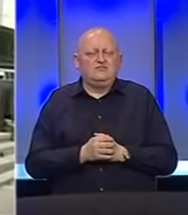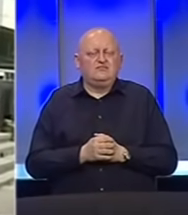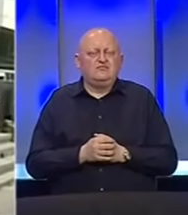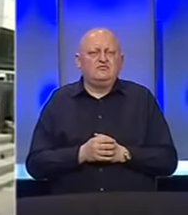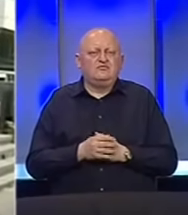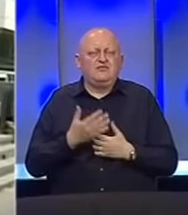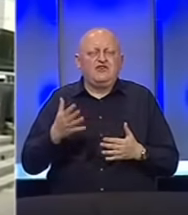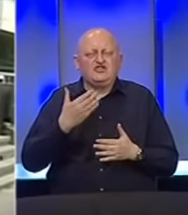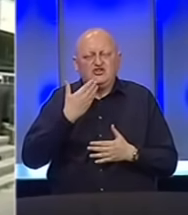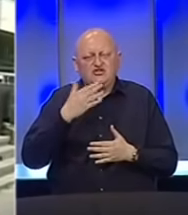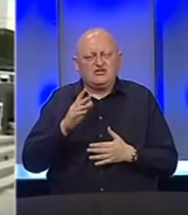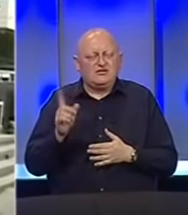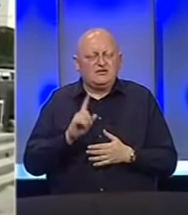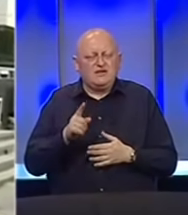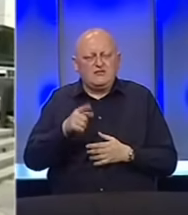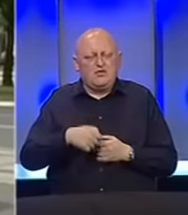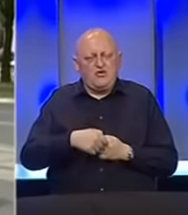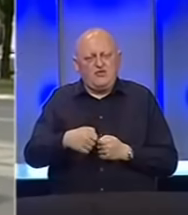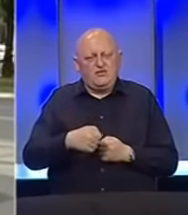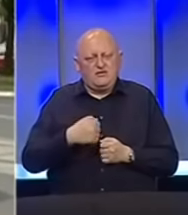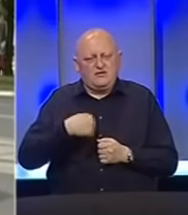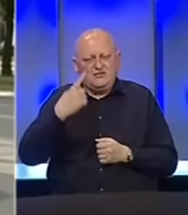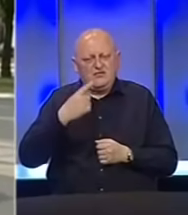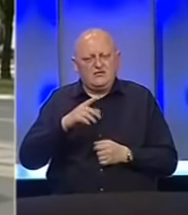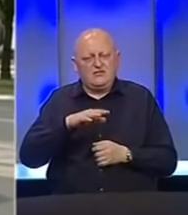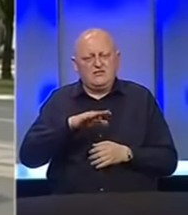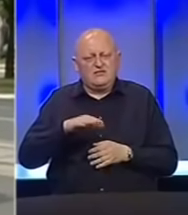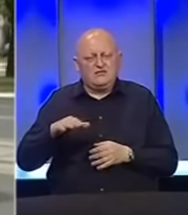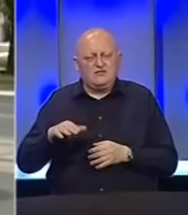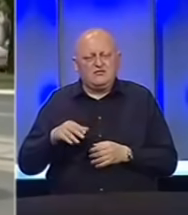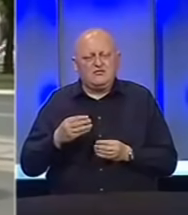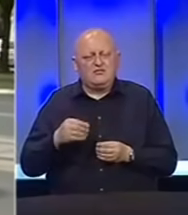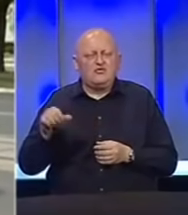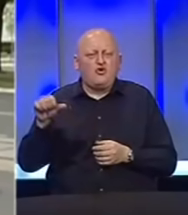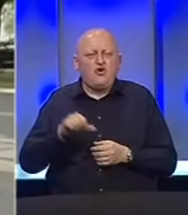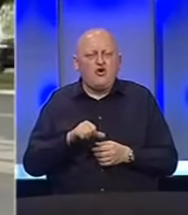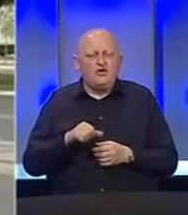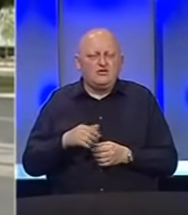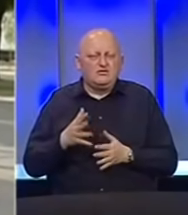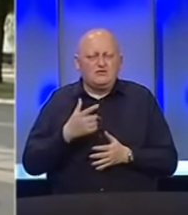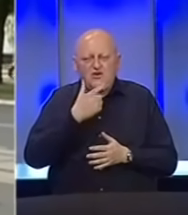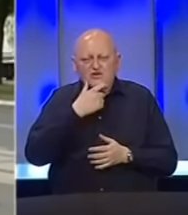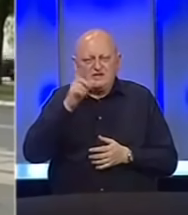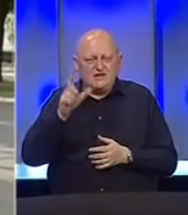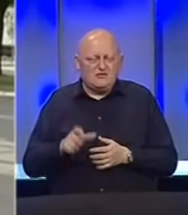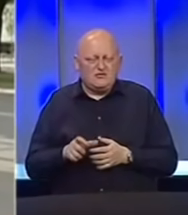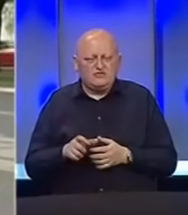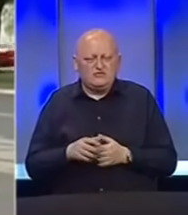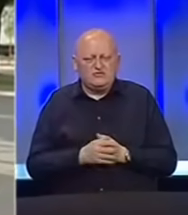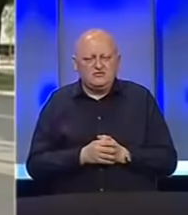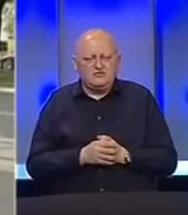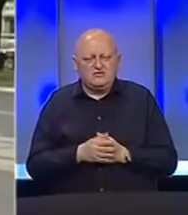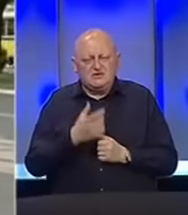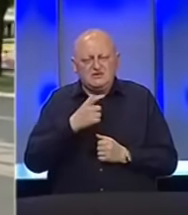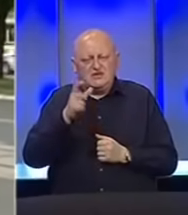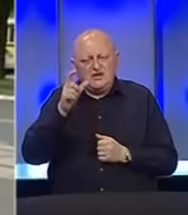bi veća šteta bila da nije bilo ovih mjera. Ja mislim da je čak djeci bilo mnogo gore nego starijim osobama.